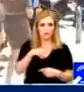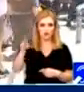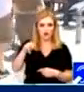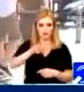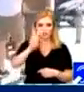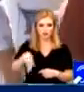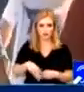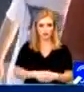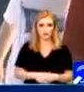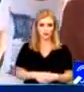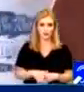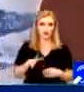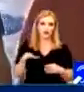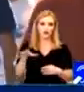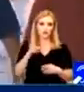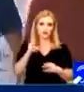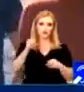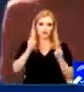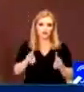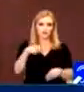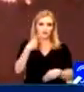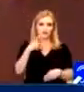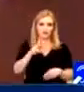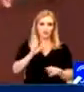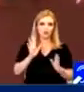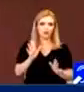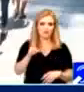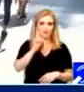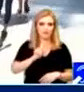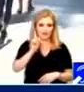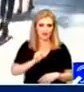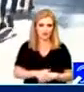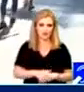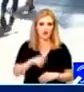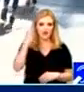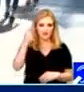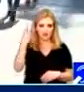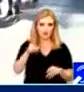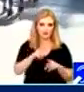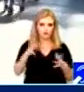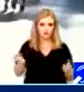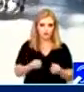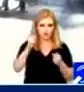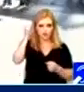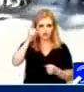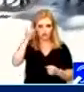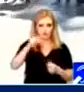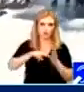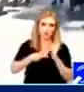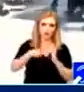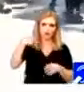este doar o soluție de moment. Și China a anunțat astăzi că sare în ajutorul Turciei, atât în plan politic cât și